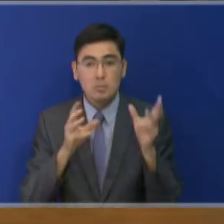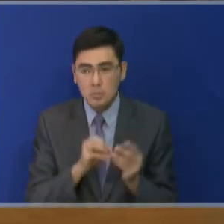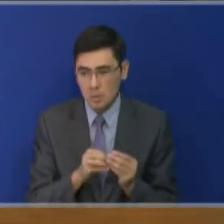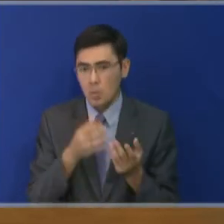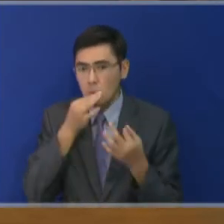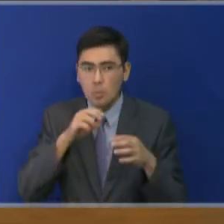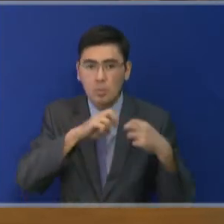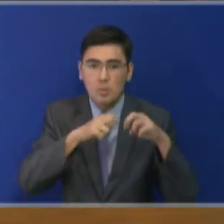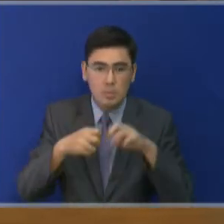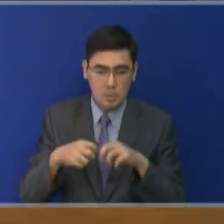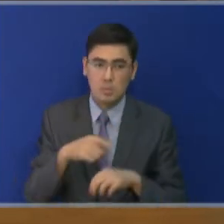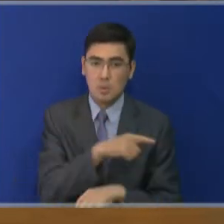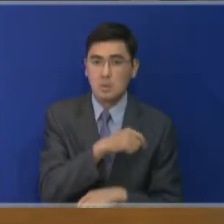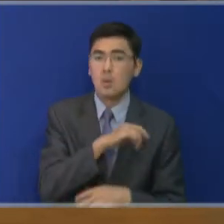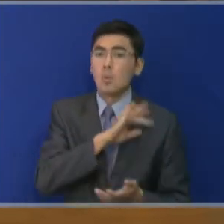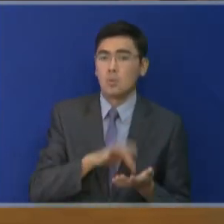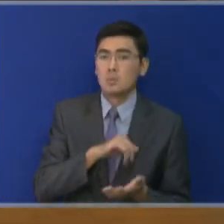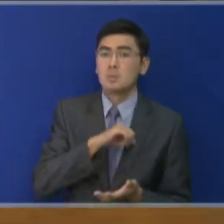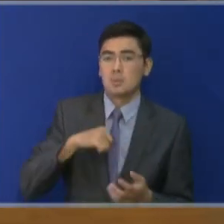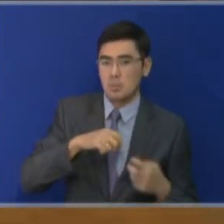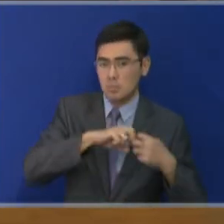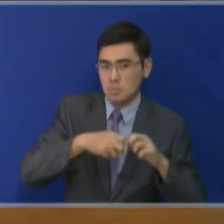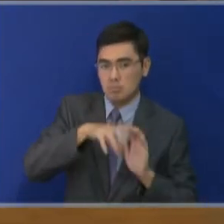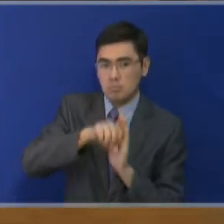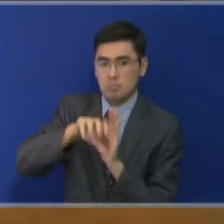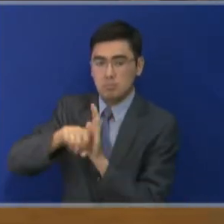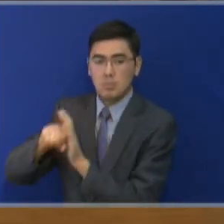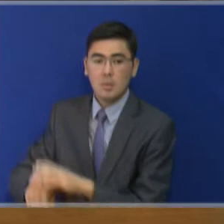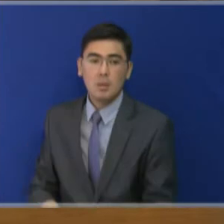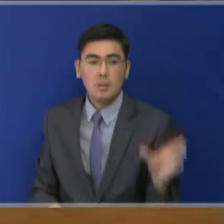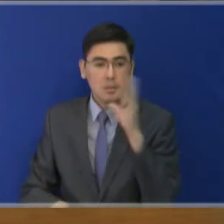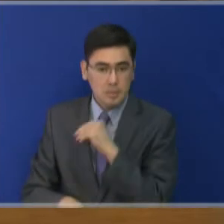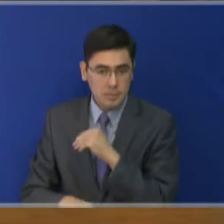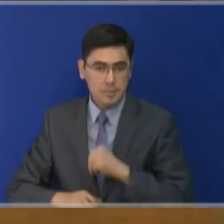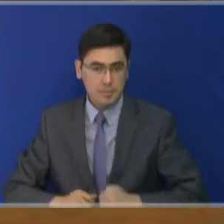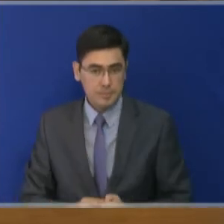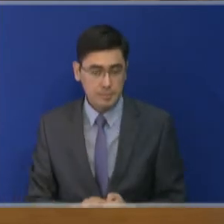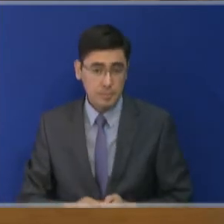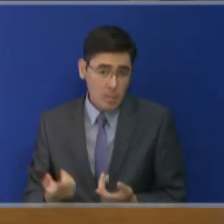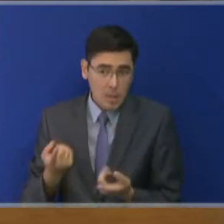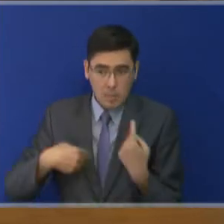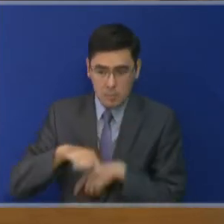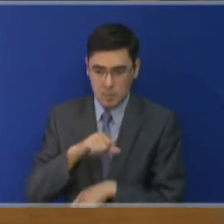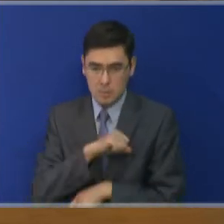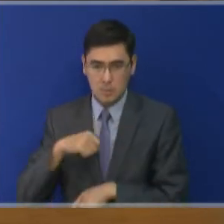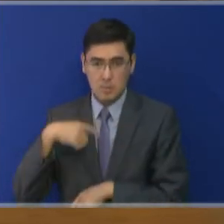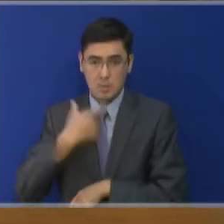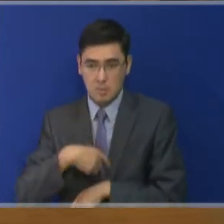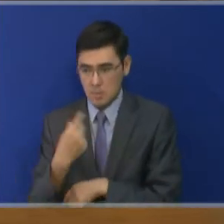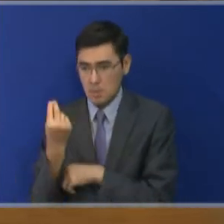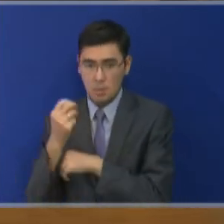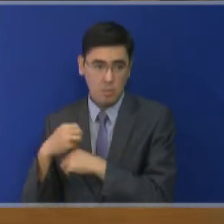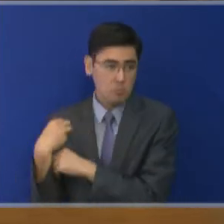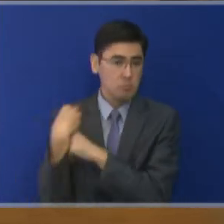Барлық ұсыныстар әдетте қаржылық мүмкіндіктерге байланысты жай ұсыныстармен аяқталатындықтан біз өзін-өзі қаржыландыруға және өңірімізді